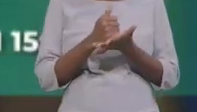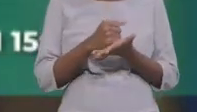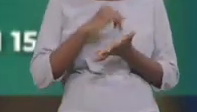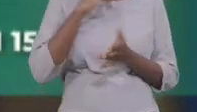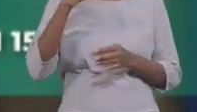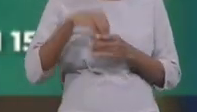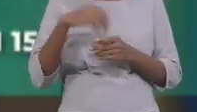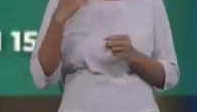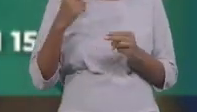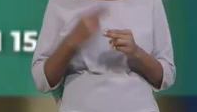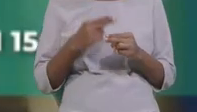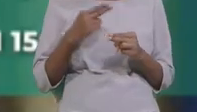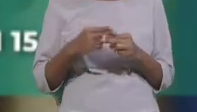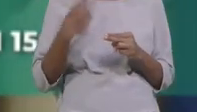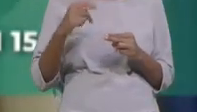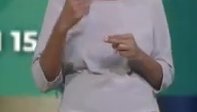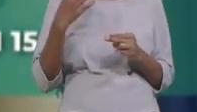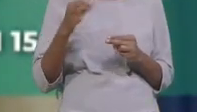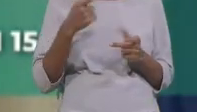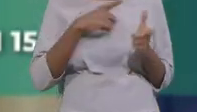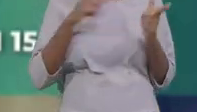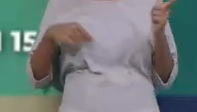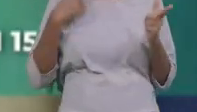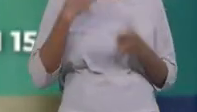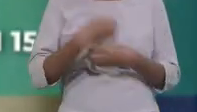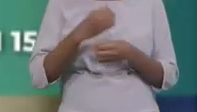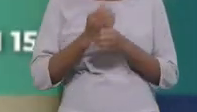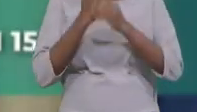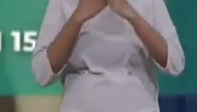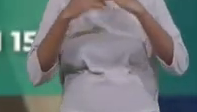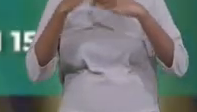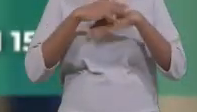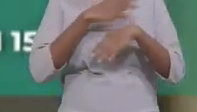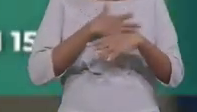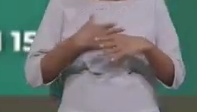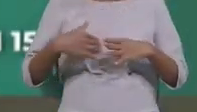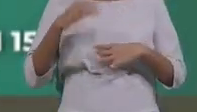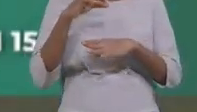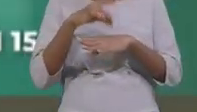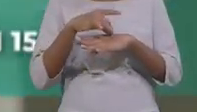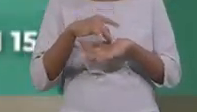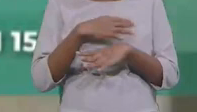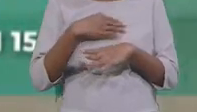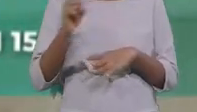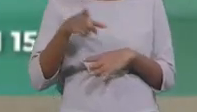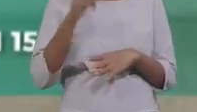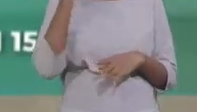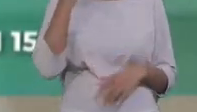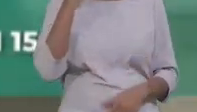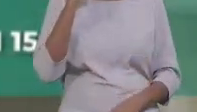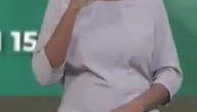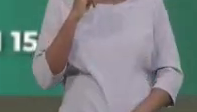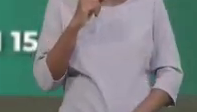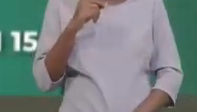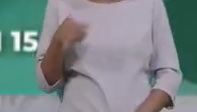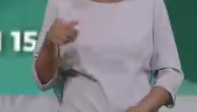Notre secours est dans le nom de l'Éternel qui a fait les cieux et la terre.